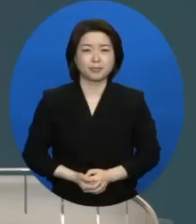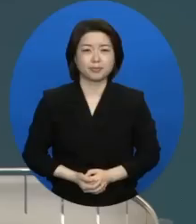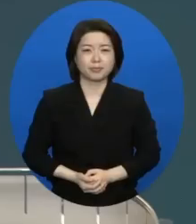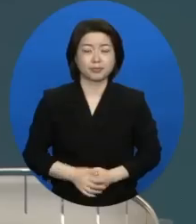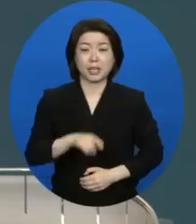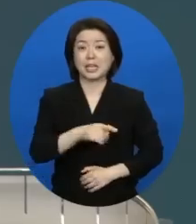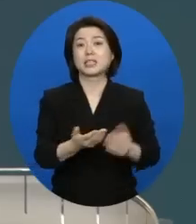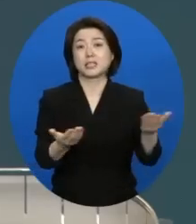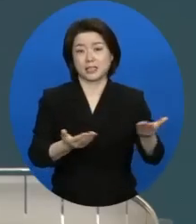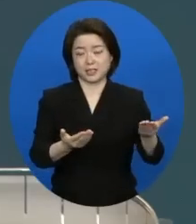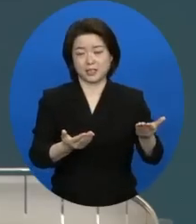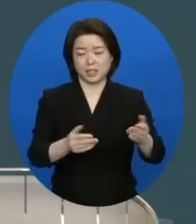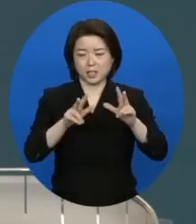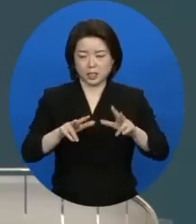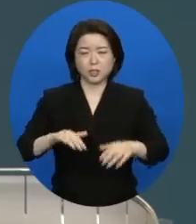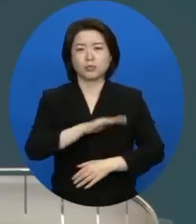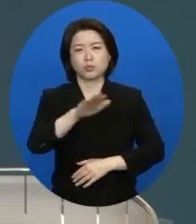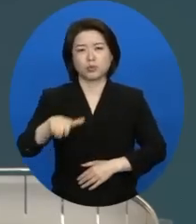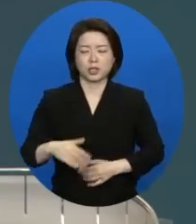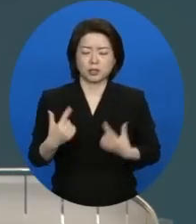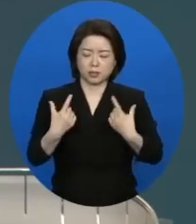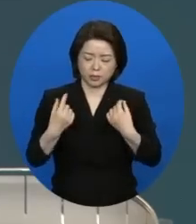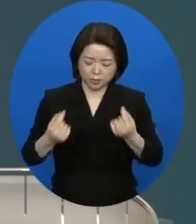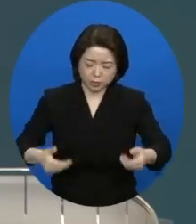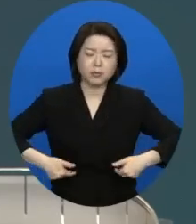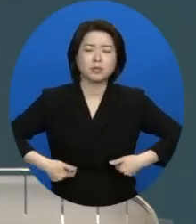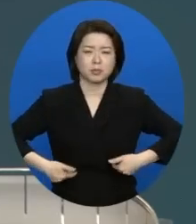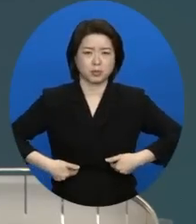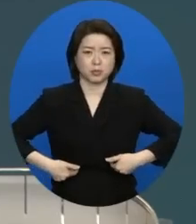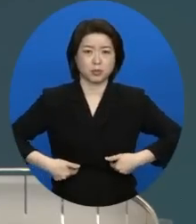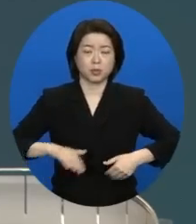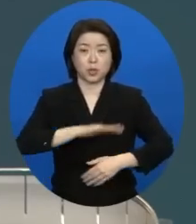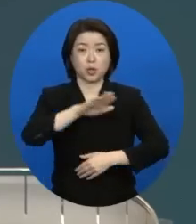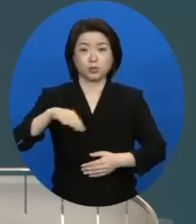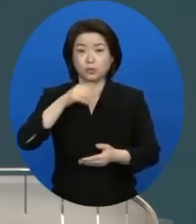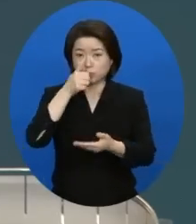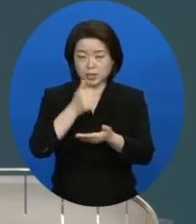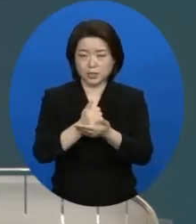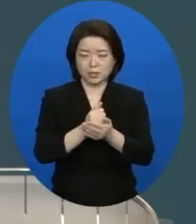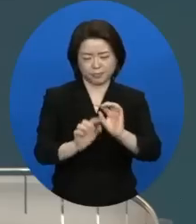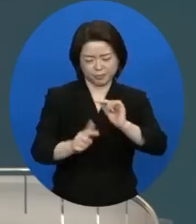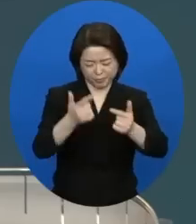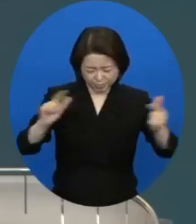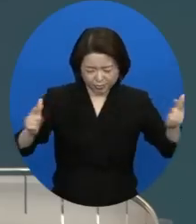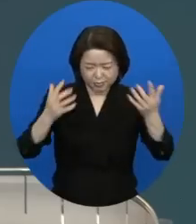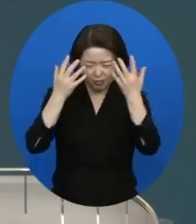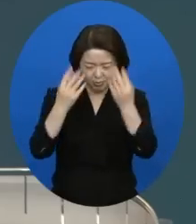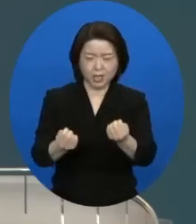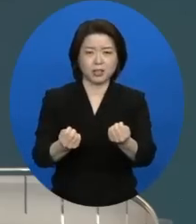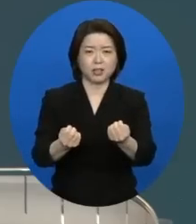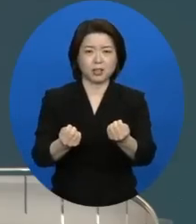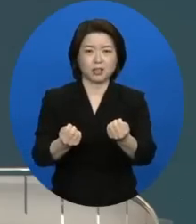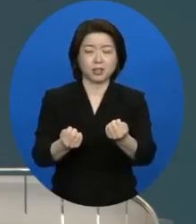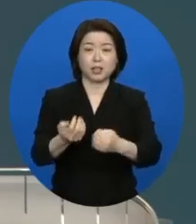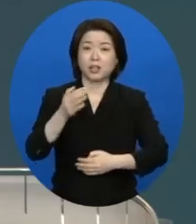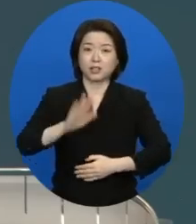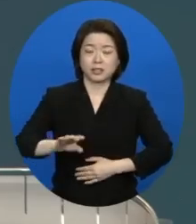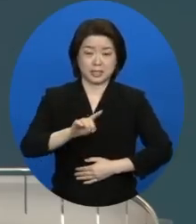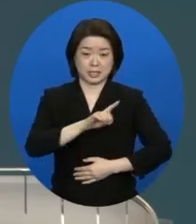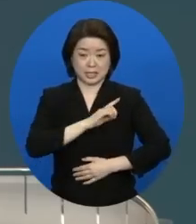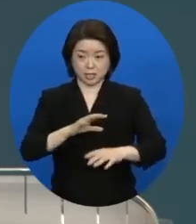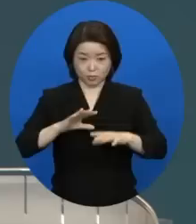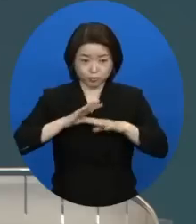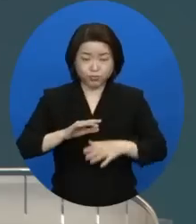이 일이 지금도 우리에게 필요해요. 우리의 죄가 여러 가지 많습니다. 그러나 가장